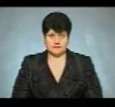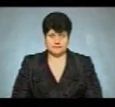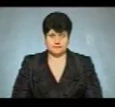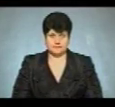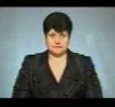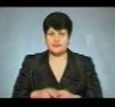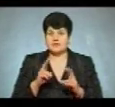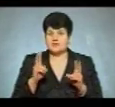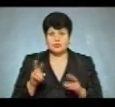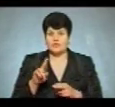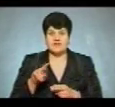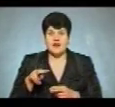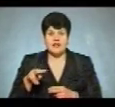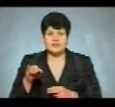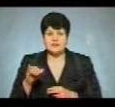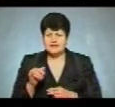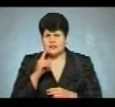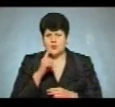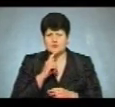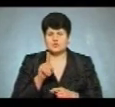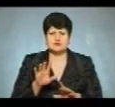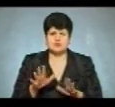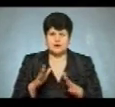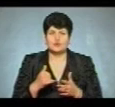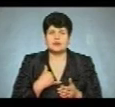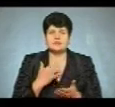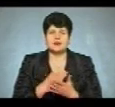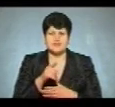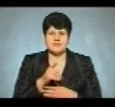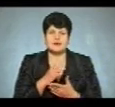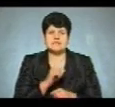Ніхто в Ялті не розумів взагалі, що сталося. У нас там є санаторій